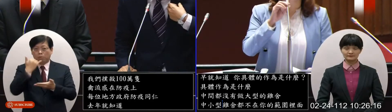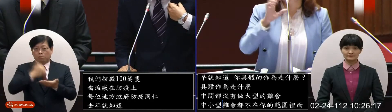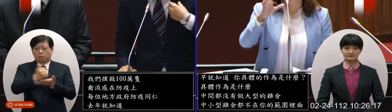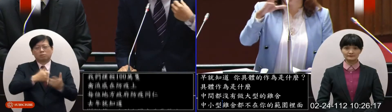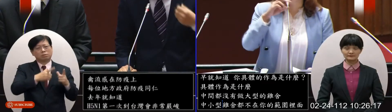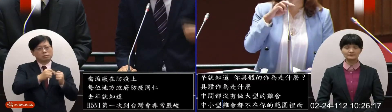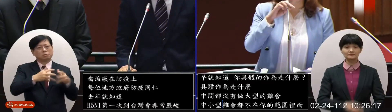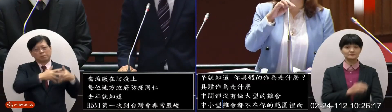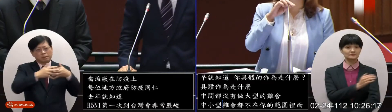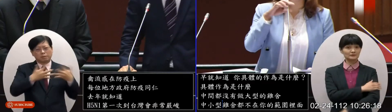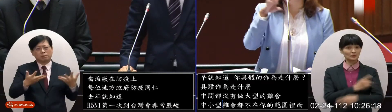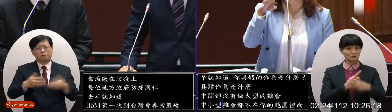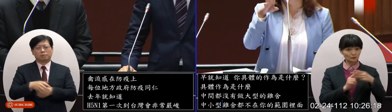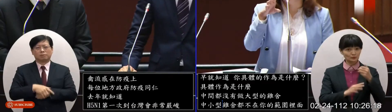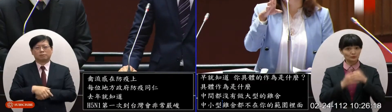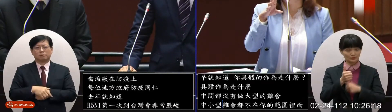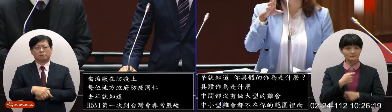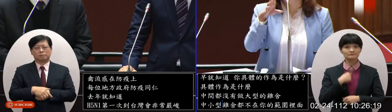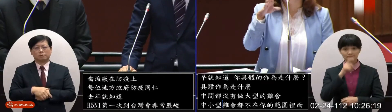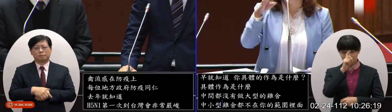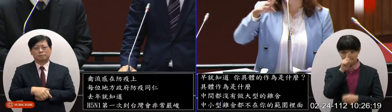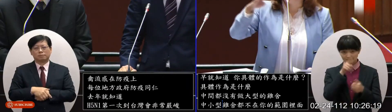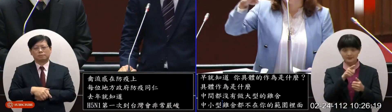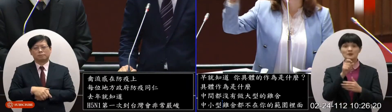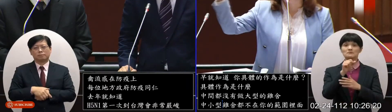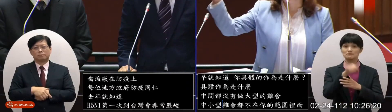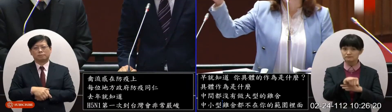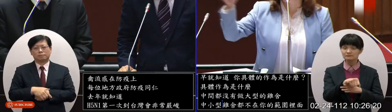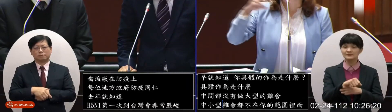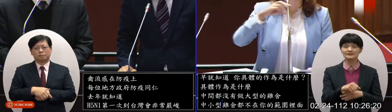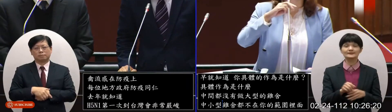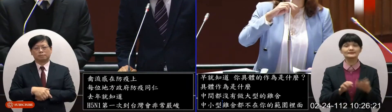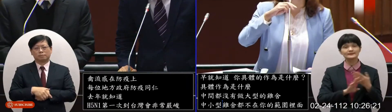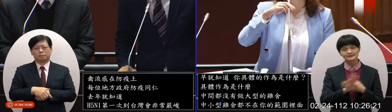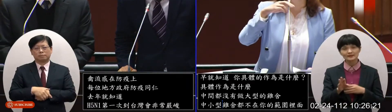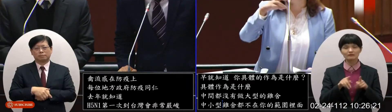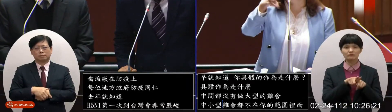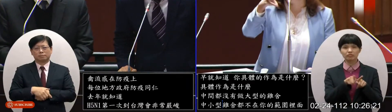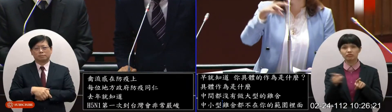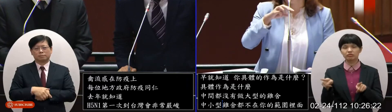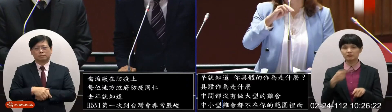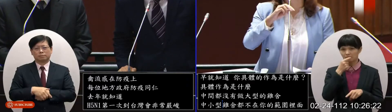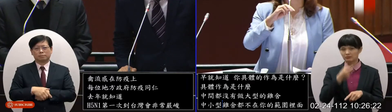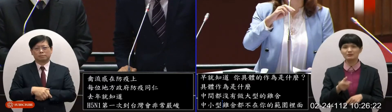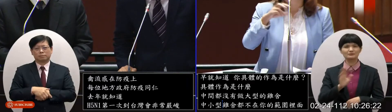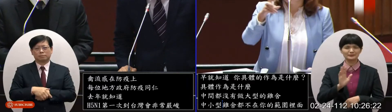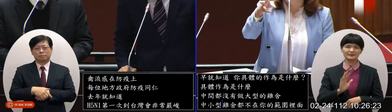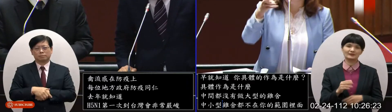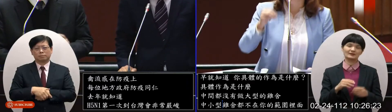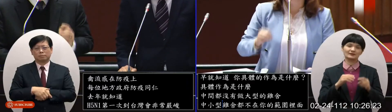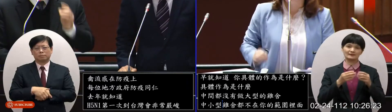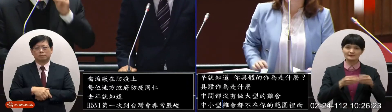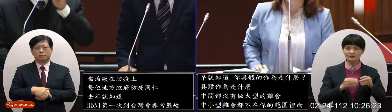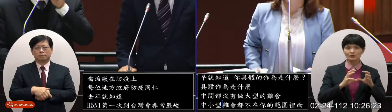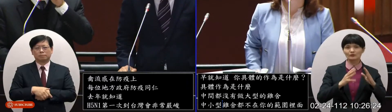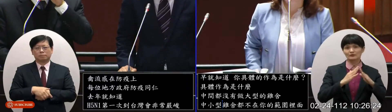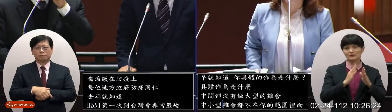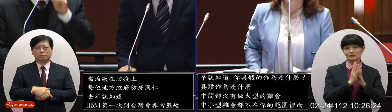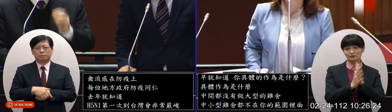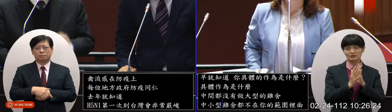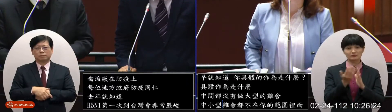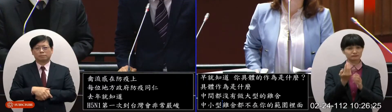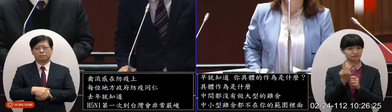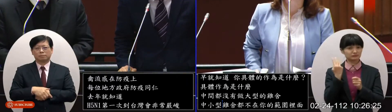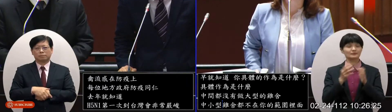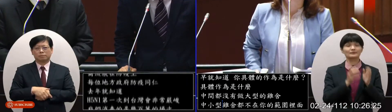国。 所以陈主委，我只要你承诺，好，卖公安三当一摇啊，哈，你鸡蛋国家队嘛三当奖，你这一年你可以完